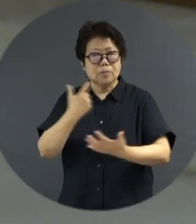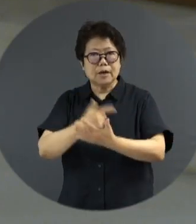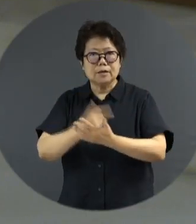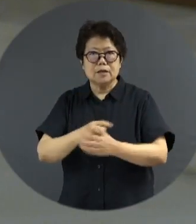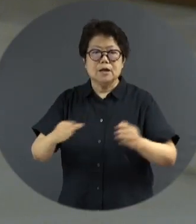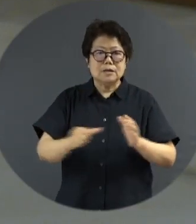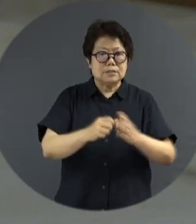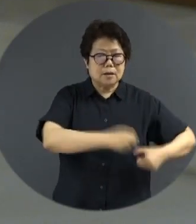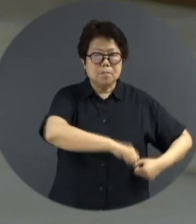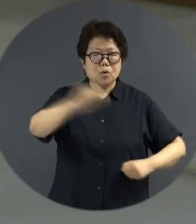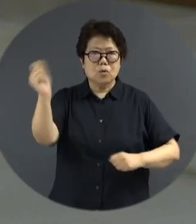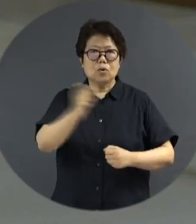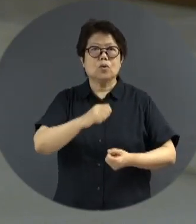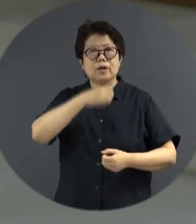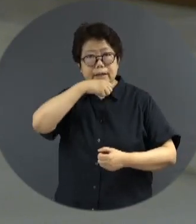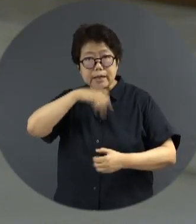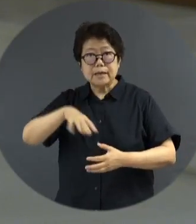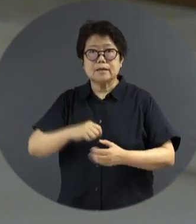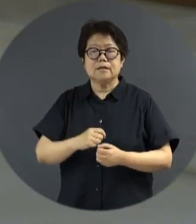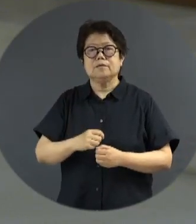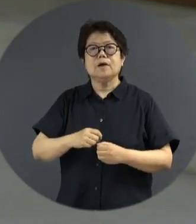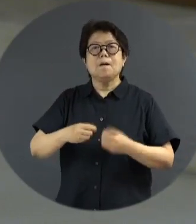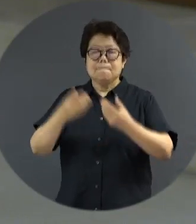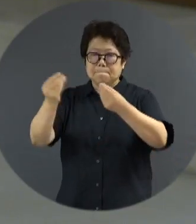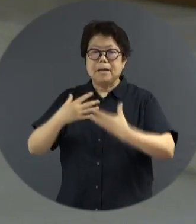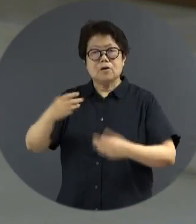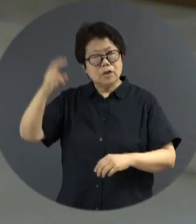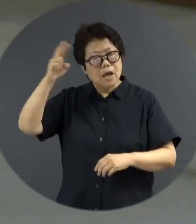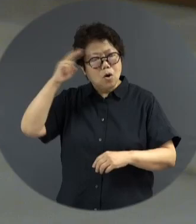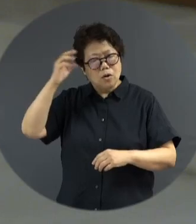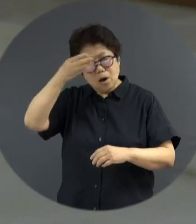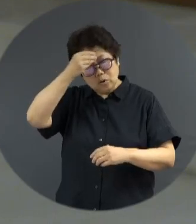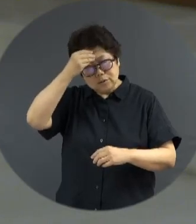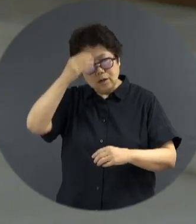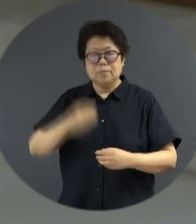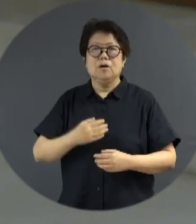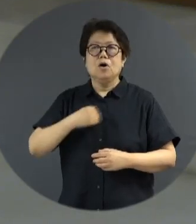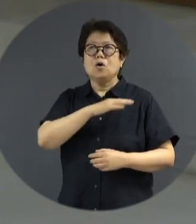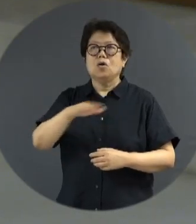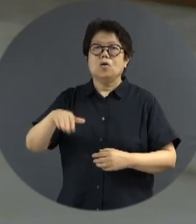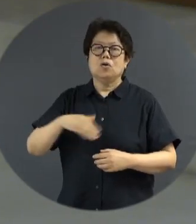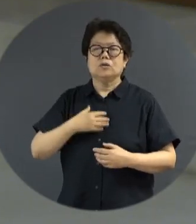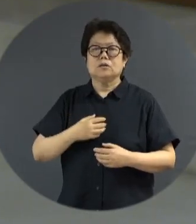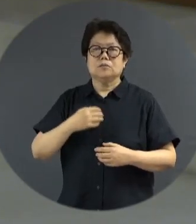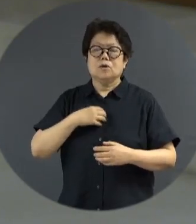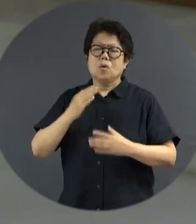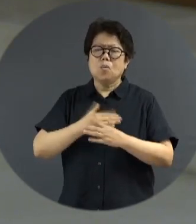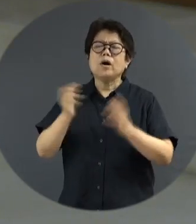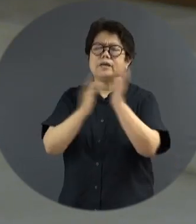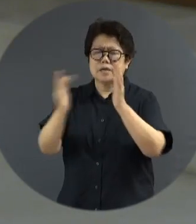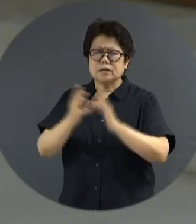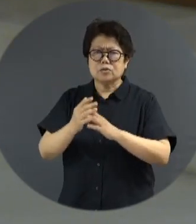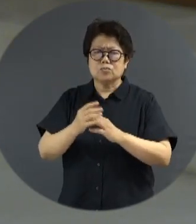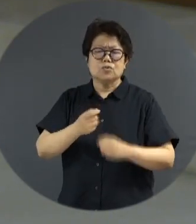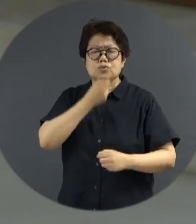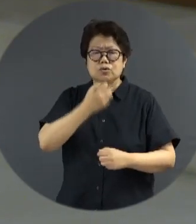验和反省值得我们去学习，他说，我如今为了基督将一切都看作损失，因为我只